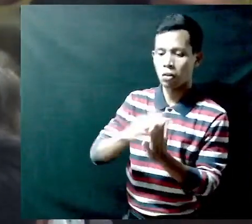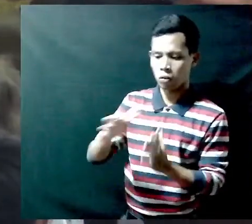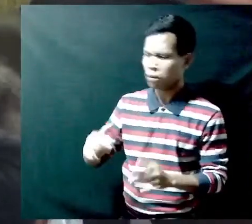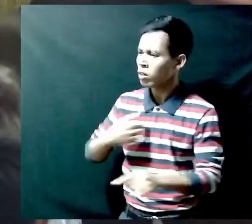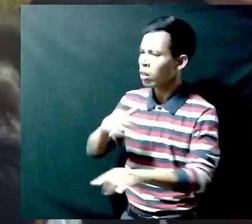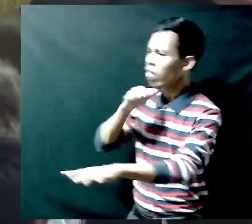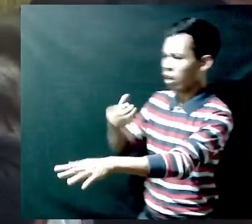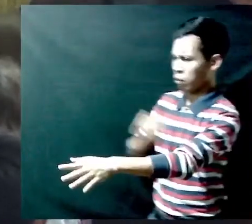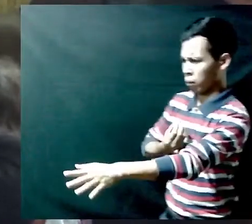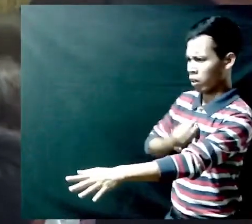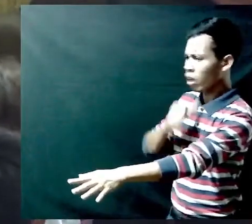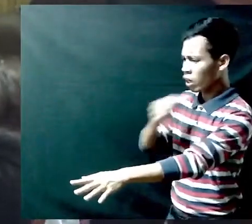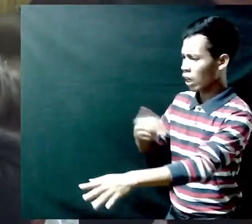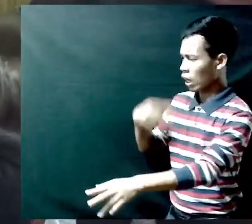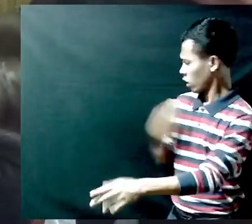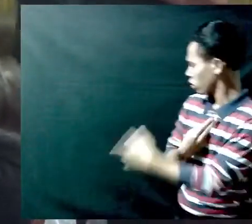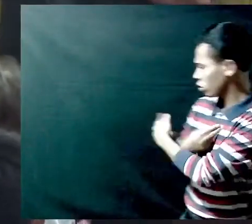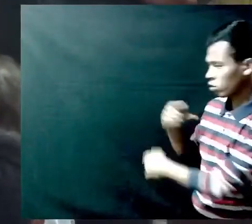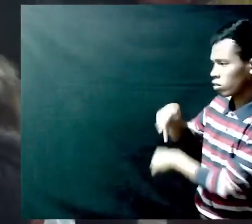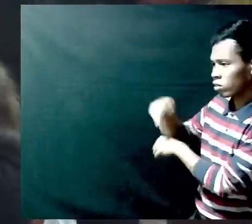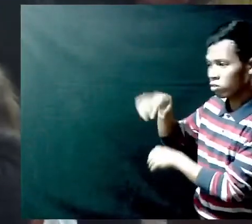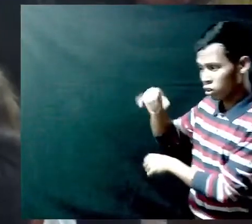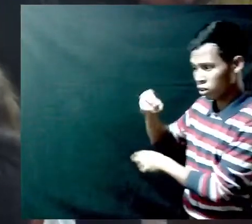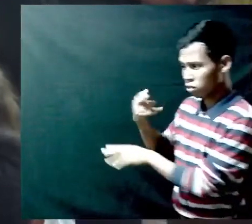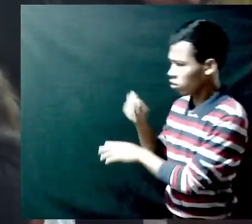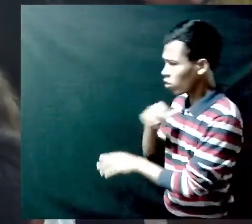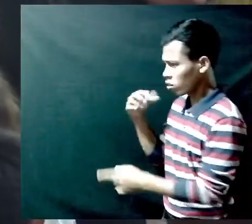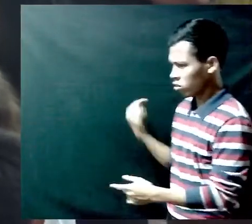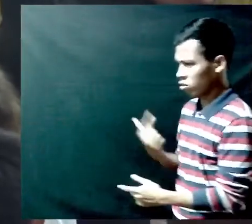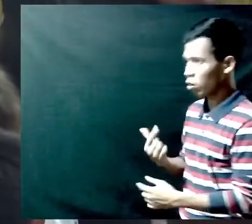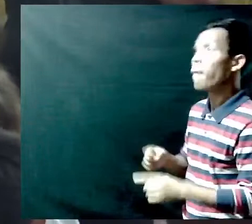kami, not us, but the Lord.